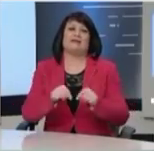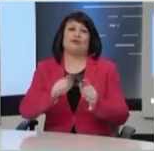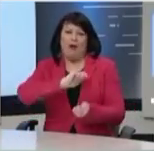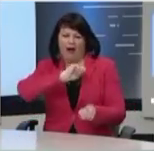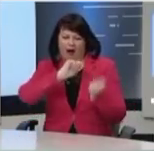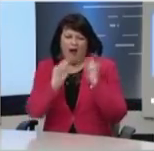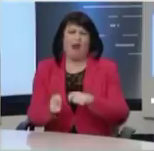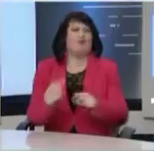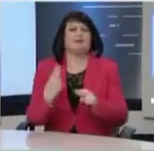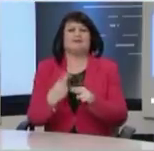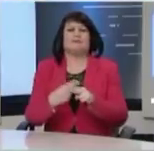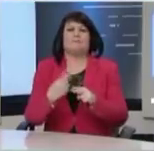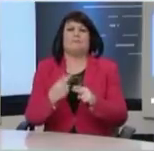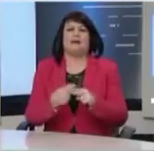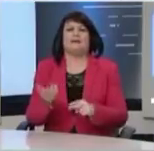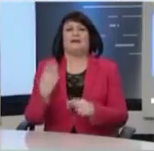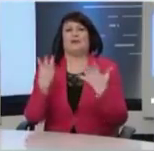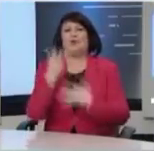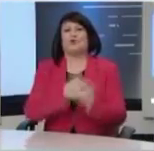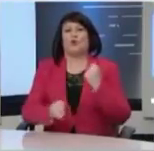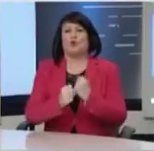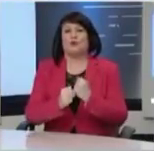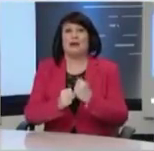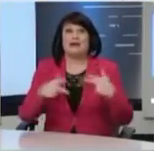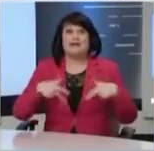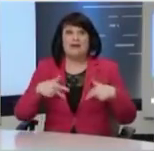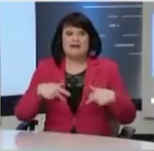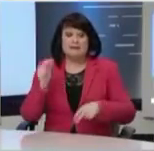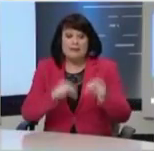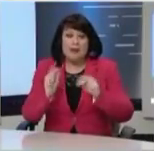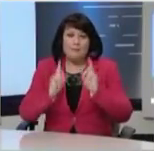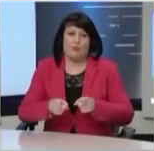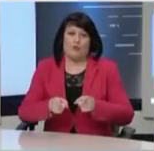η τεράστια αλλαγή τα τελευταία 8 χρόνια.